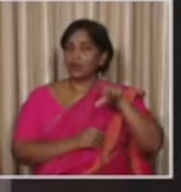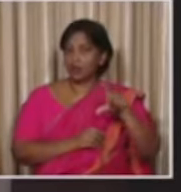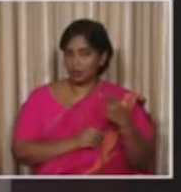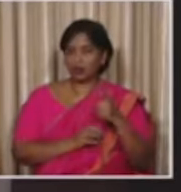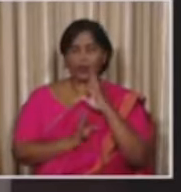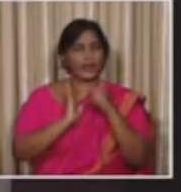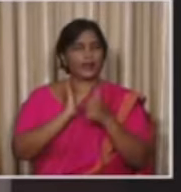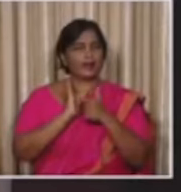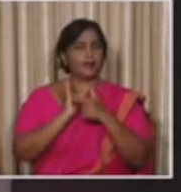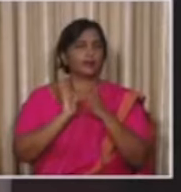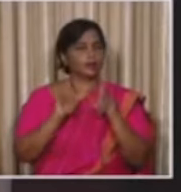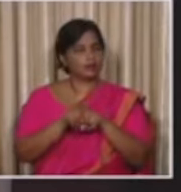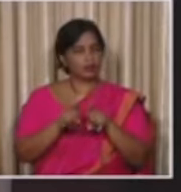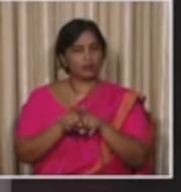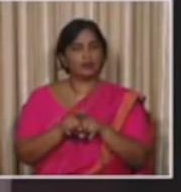11,700ක් තාවකාලිකව සහ